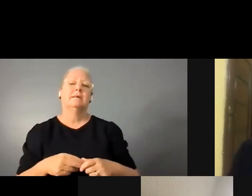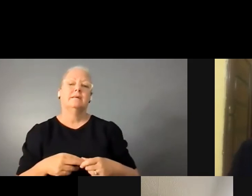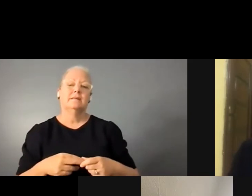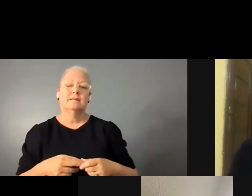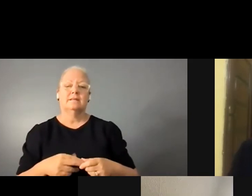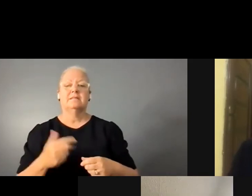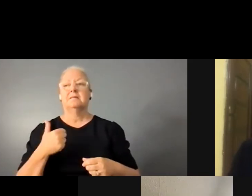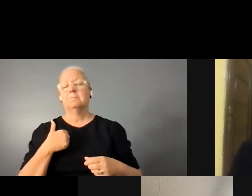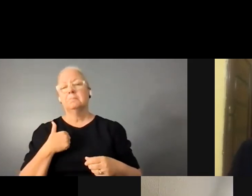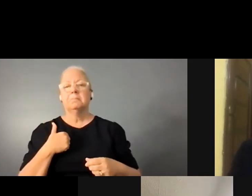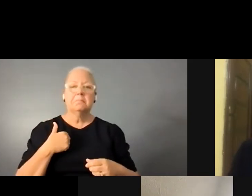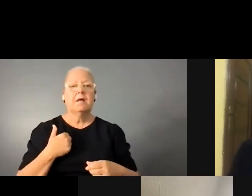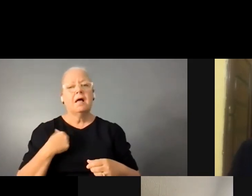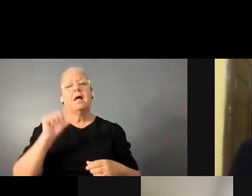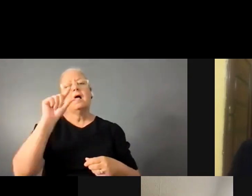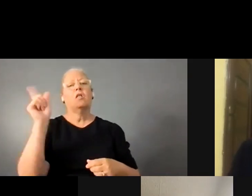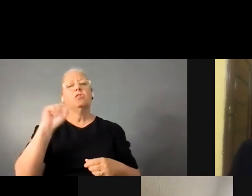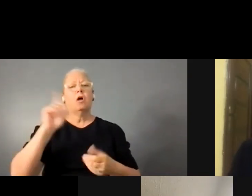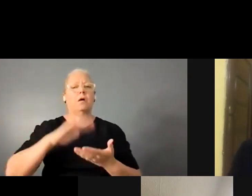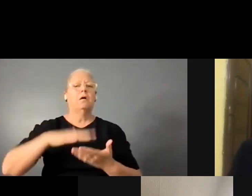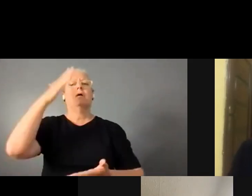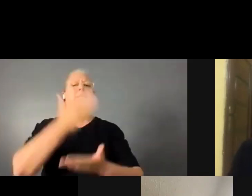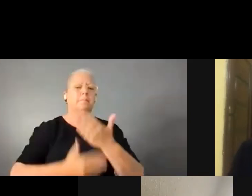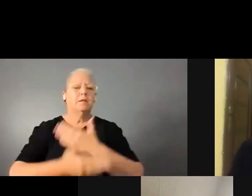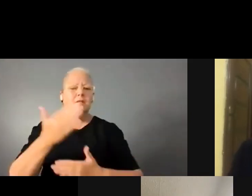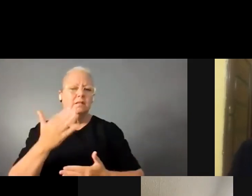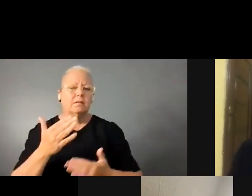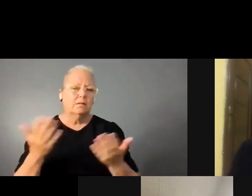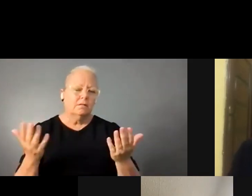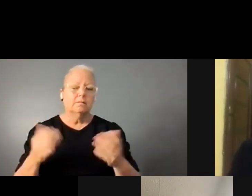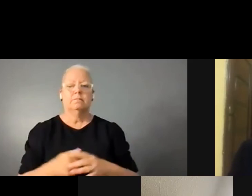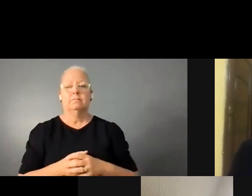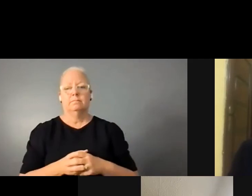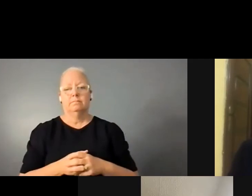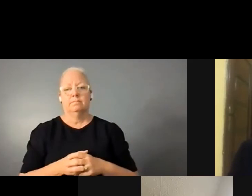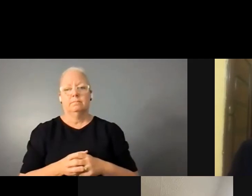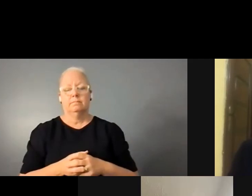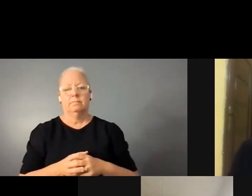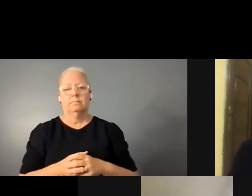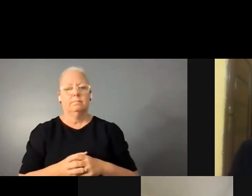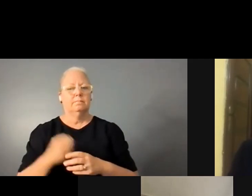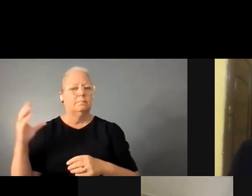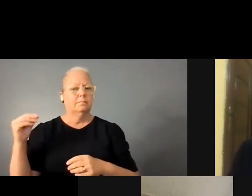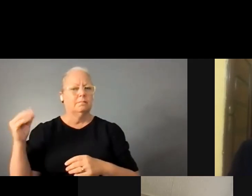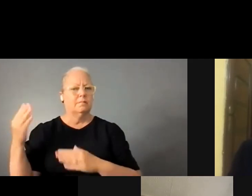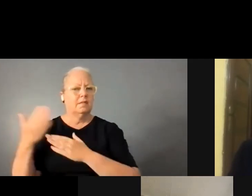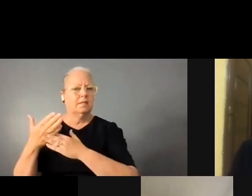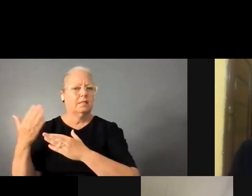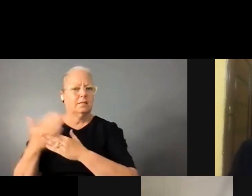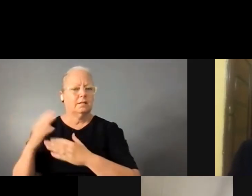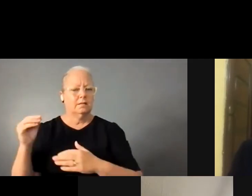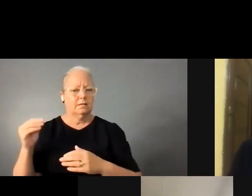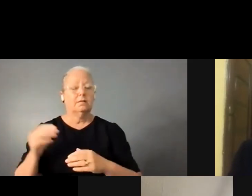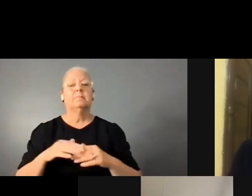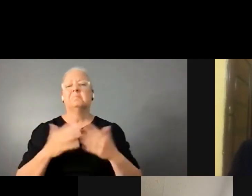moderately disabled. فما بالك انت بالليل وبالعتمه مثلا أمم. هي But يعني during nighttime, I don't see